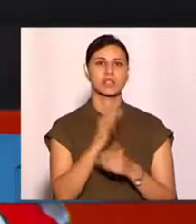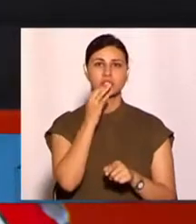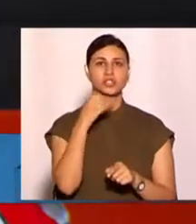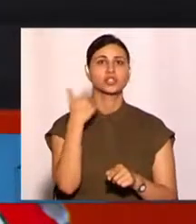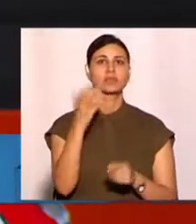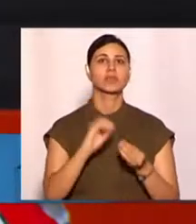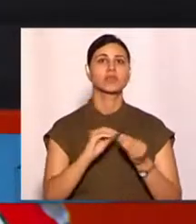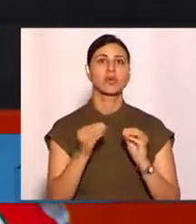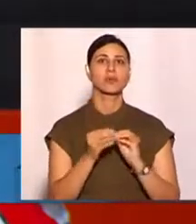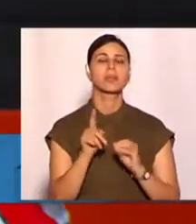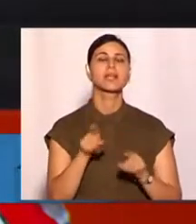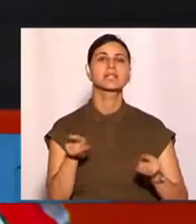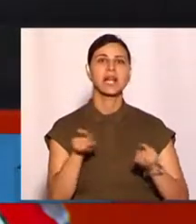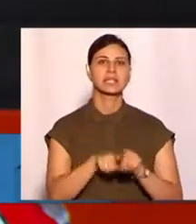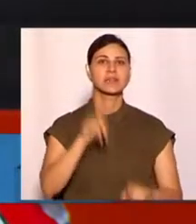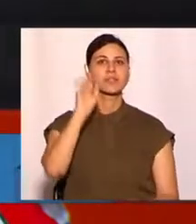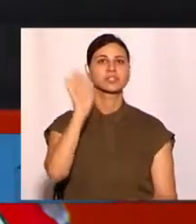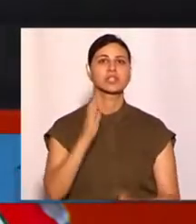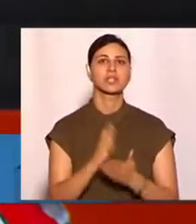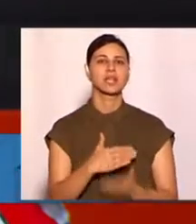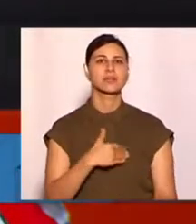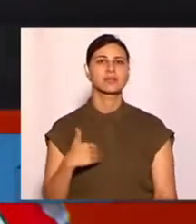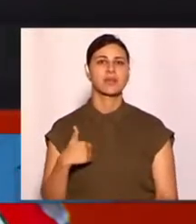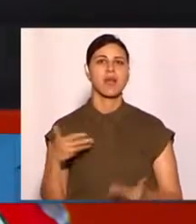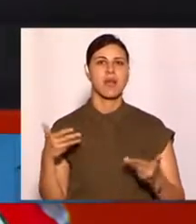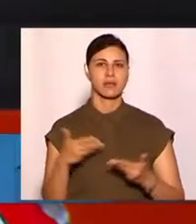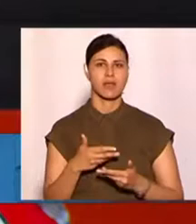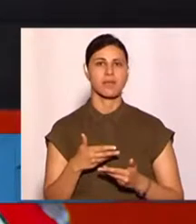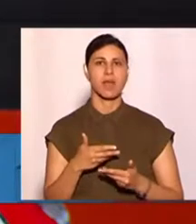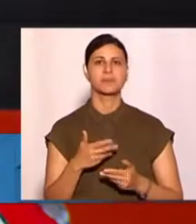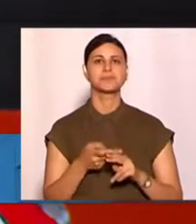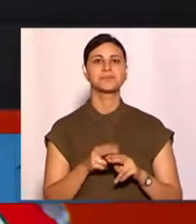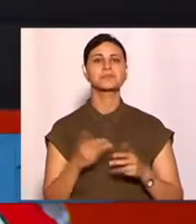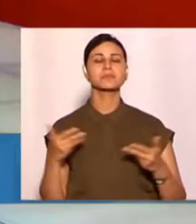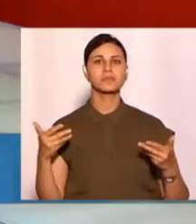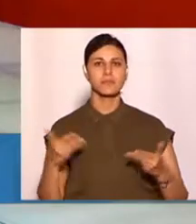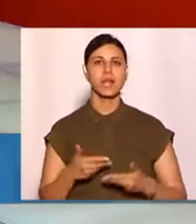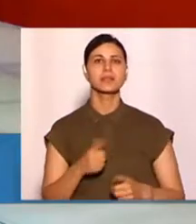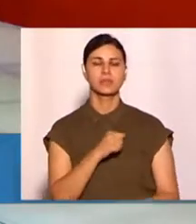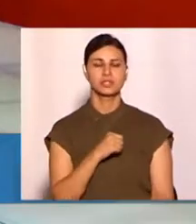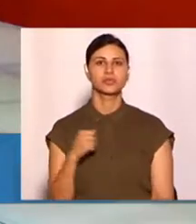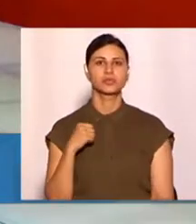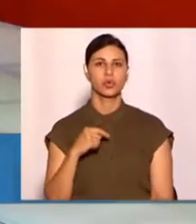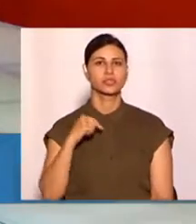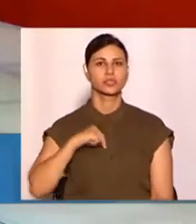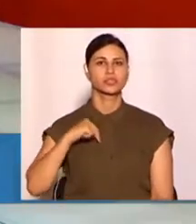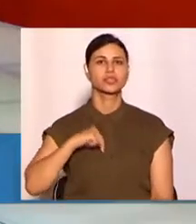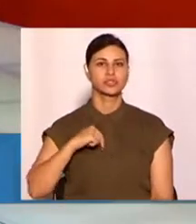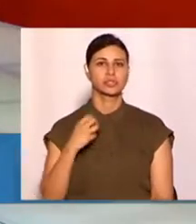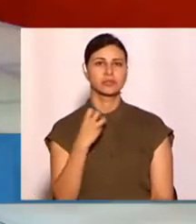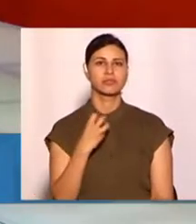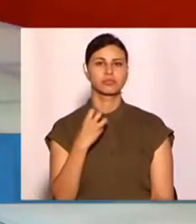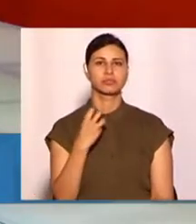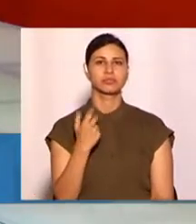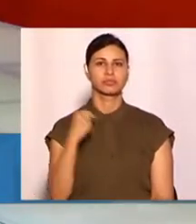შემდეგი პრობლემა, რაც ასევე უხშირესია, ეს არის მასტიტი. მასტიტი არის ანთებითი პროცესი, სარძევე ჯირკვალში.